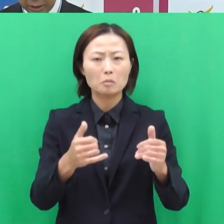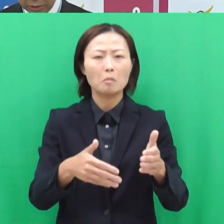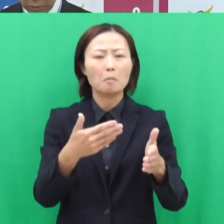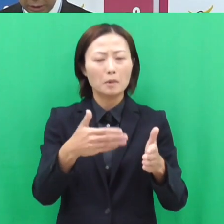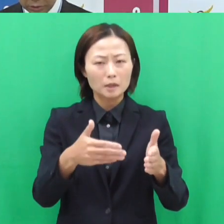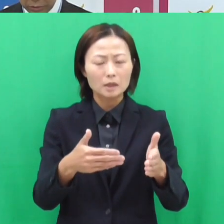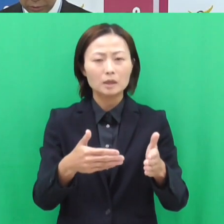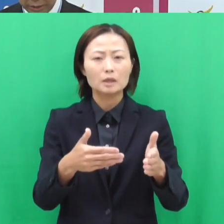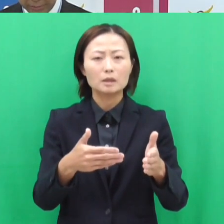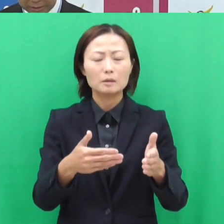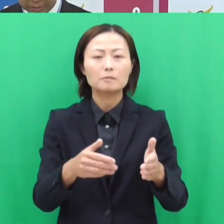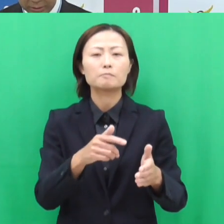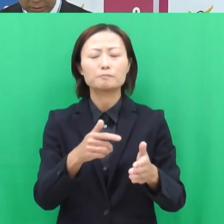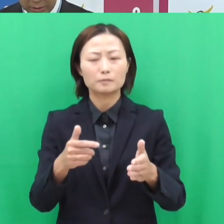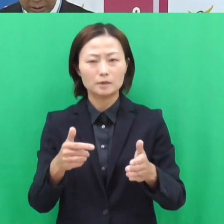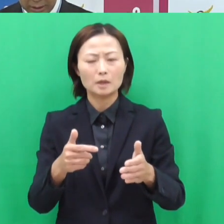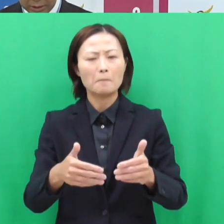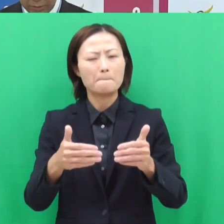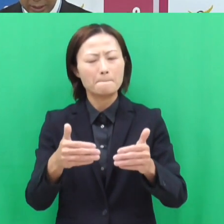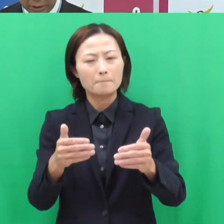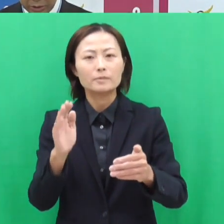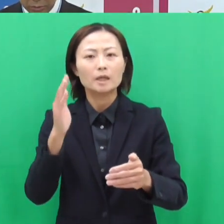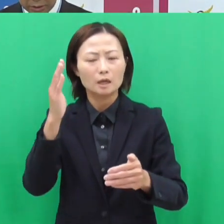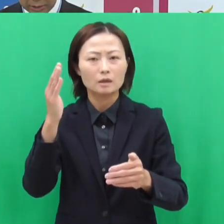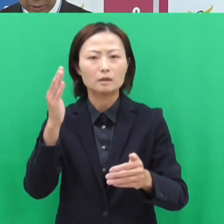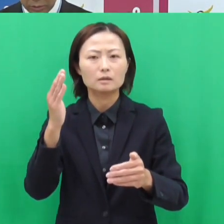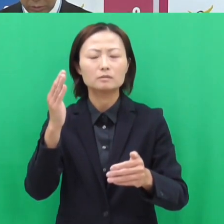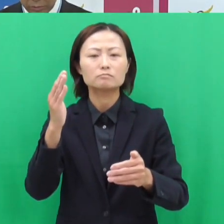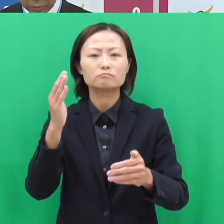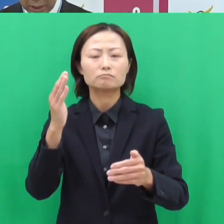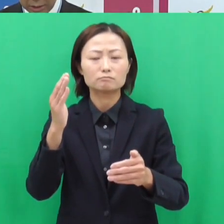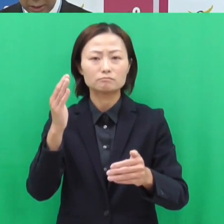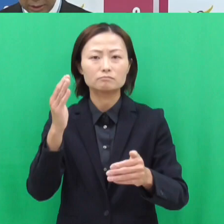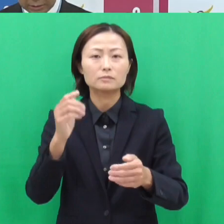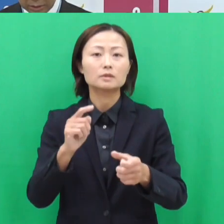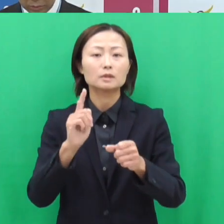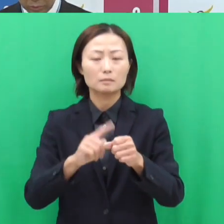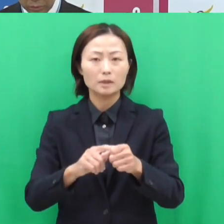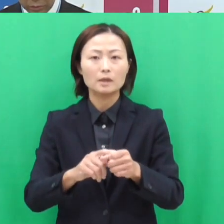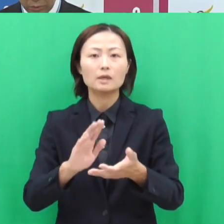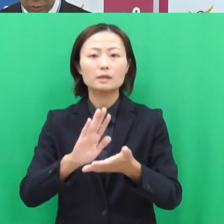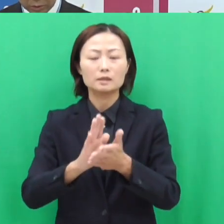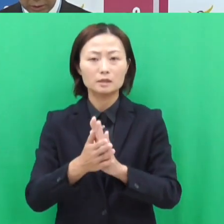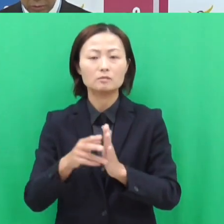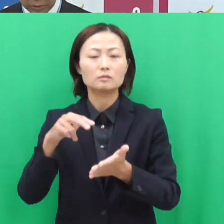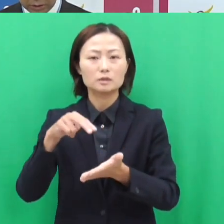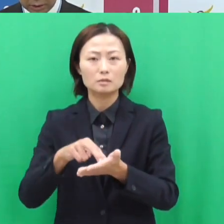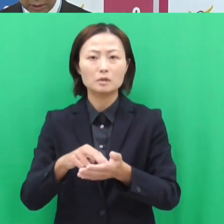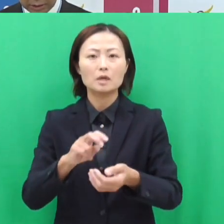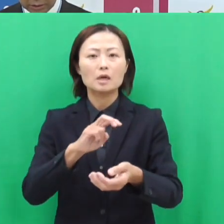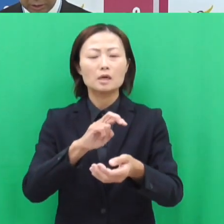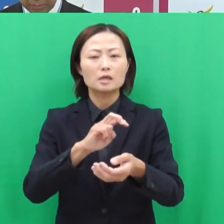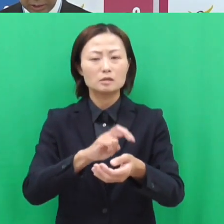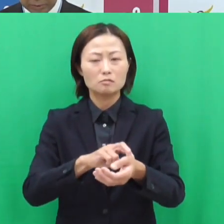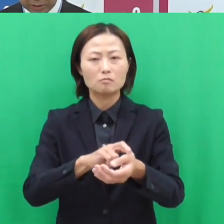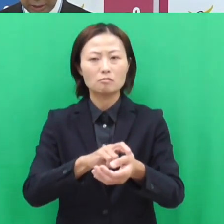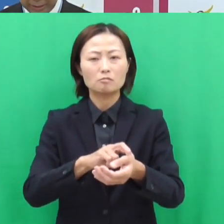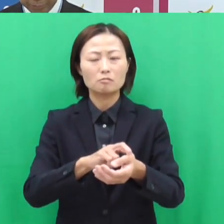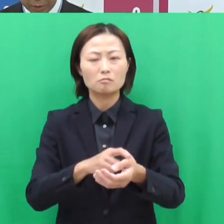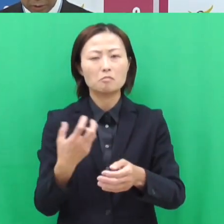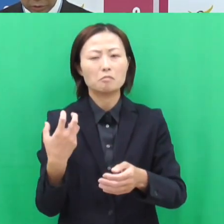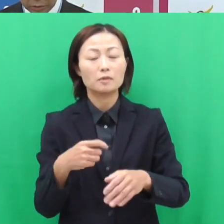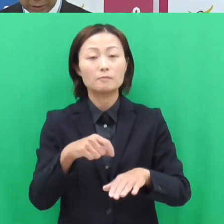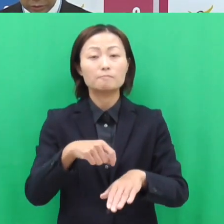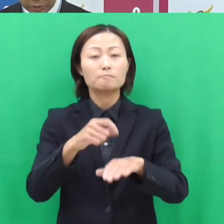進捗が低調な状況になります県では医療機関などの負担軽減策の導入を全国に先駆けて進めてま